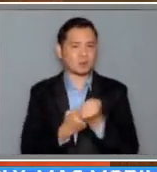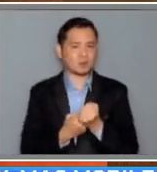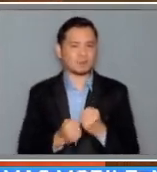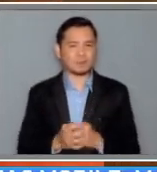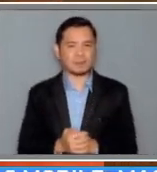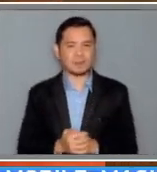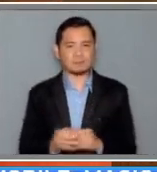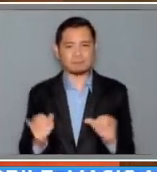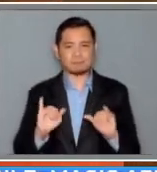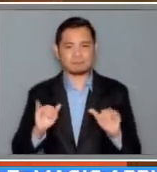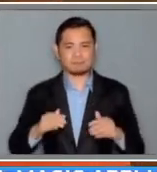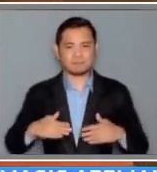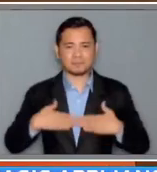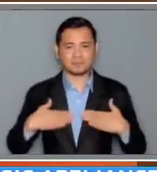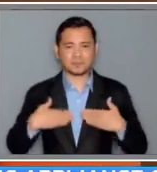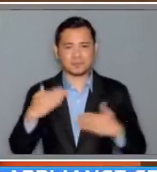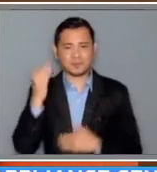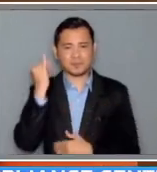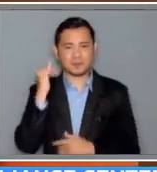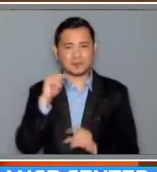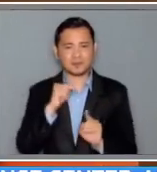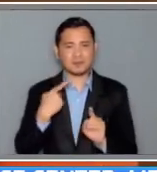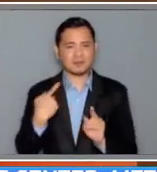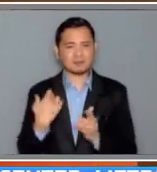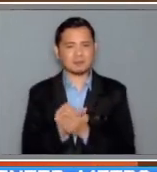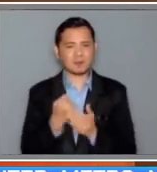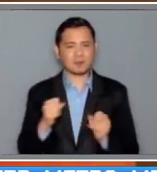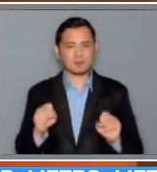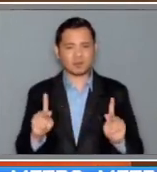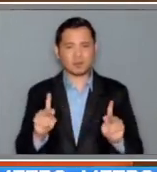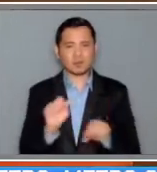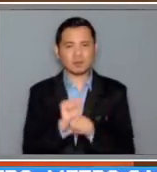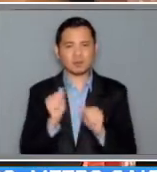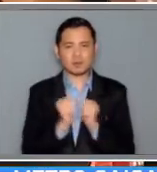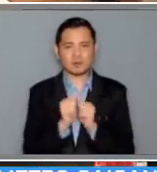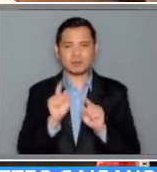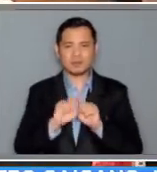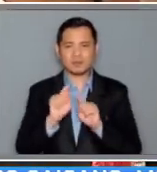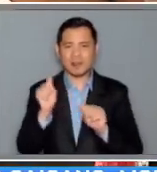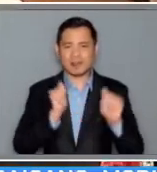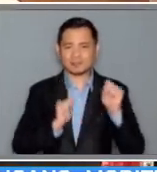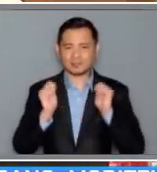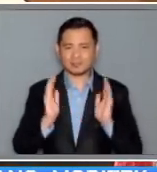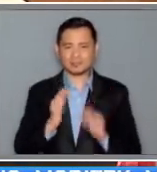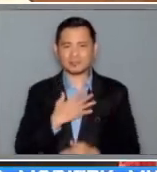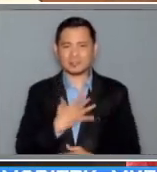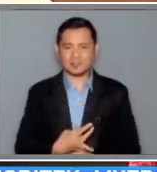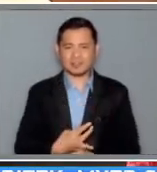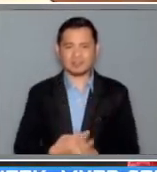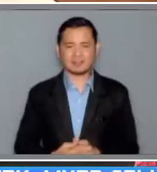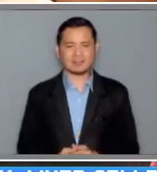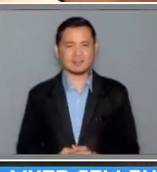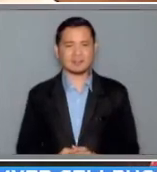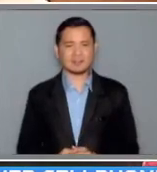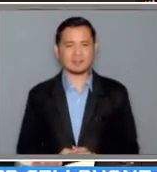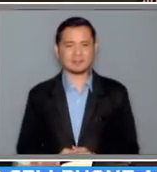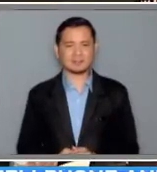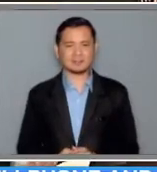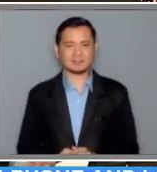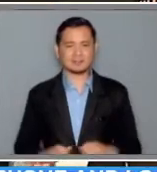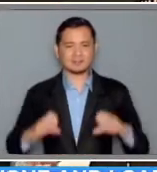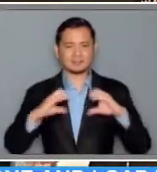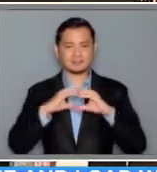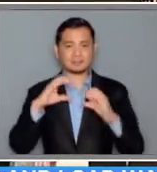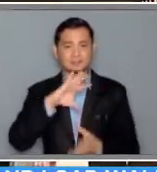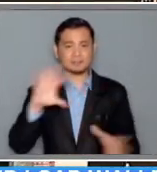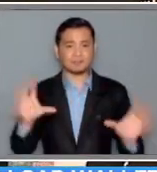happy because we also get a chance to work with people that we actually really like. Lar Santiago ang nagbabalita para